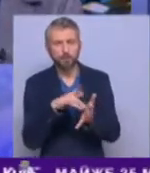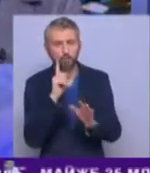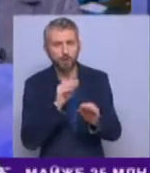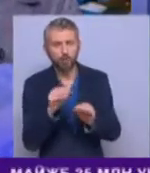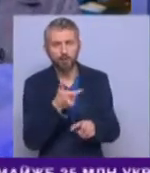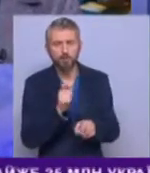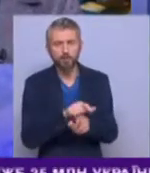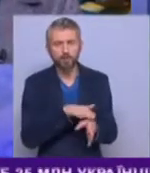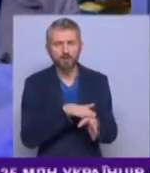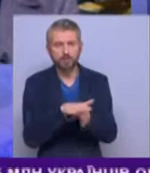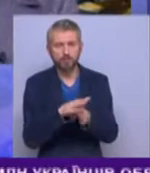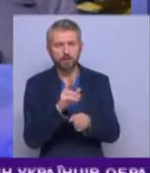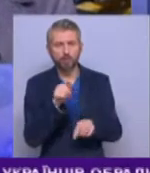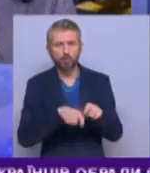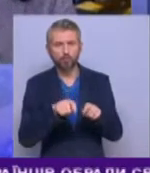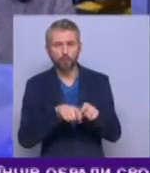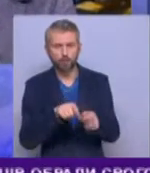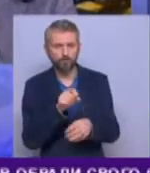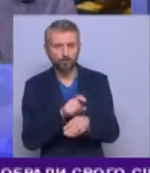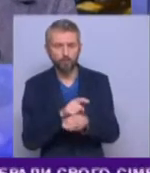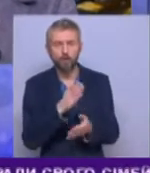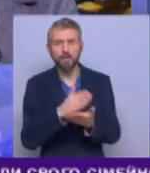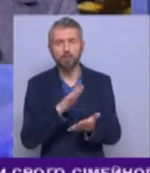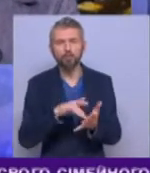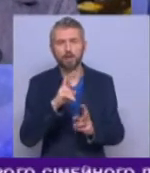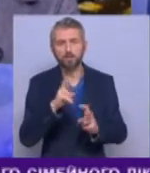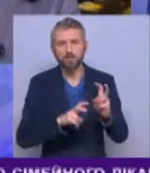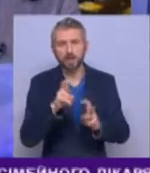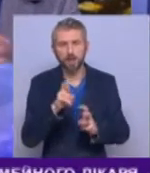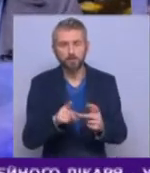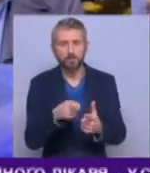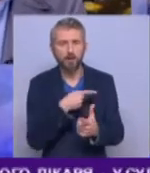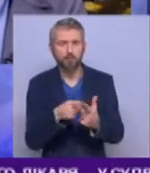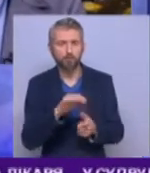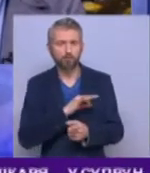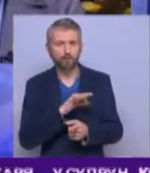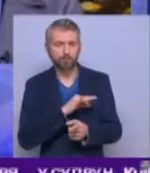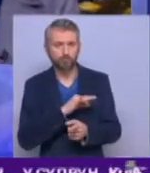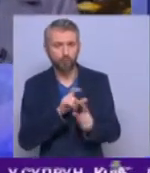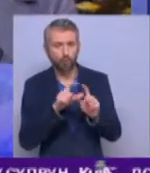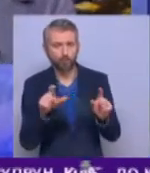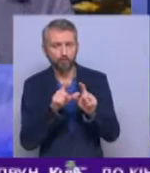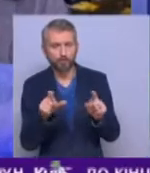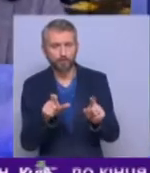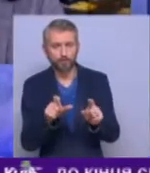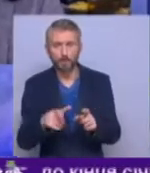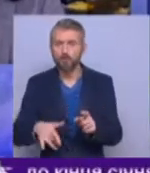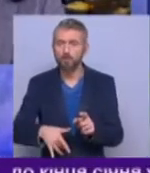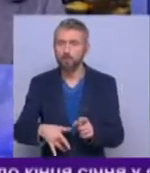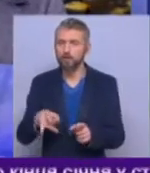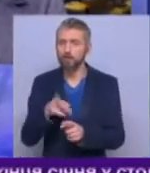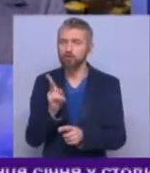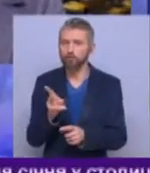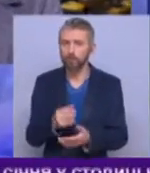він більше здійснює як контрольну функцію. А є комунальні підприємства або юридичні особи, які... А в Печерському районі це